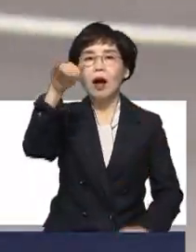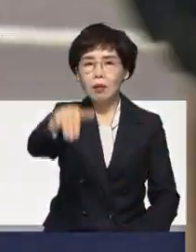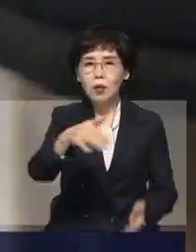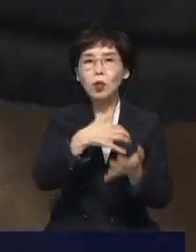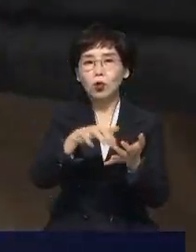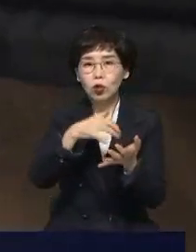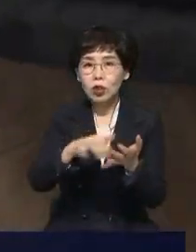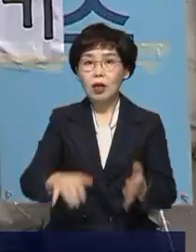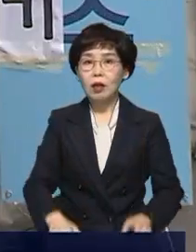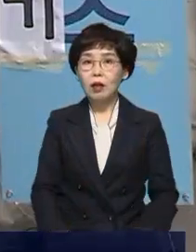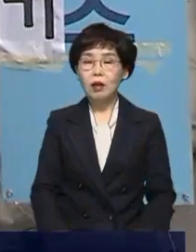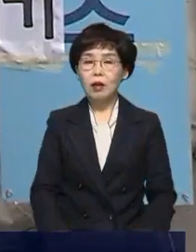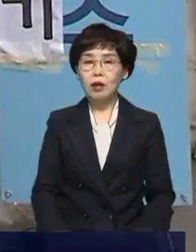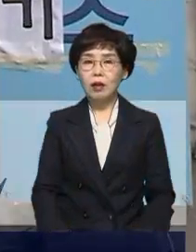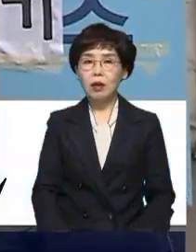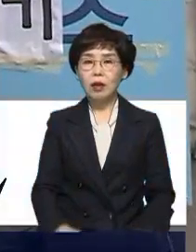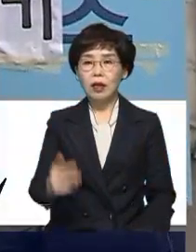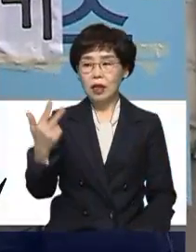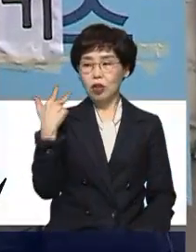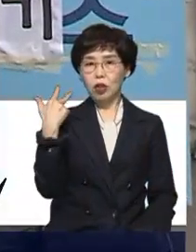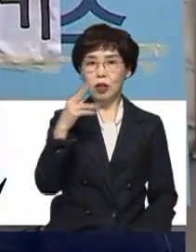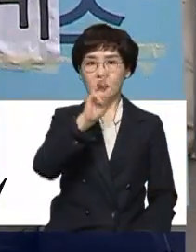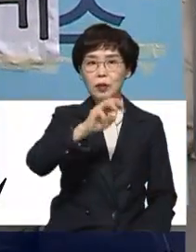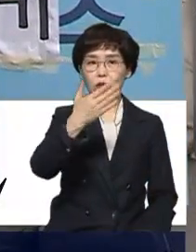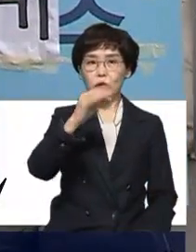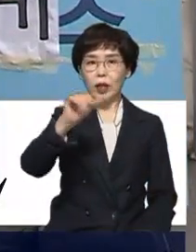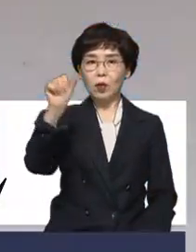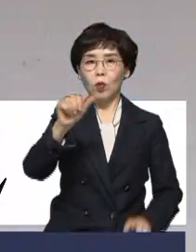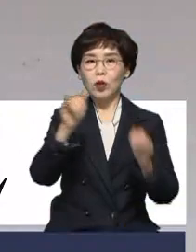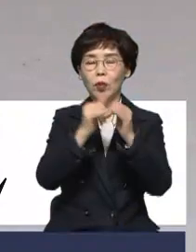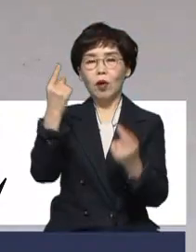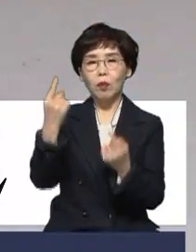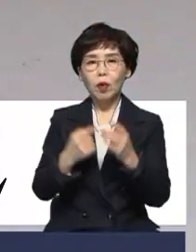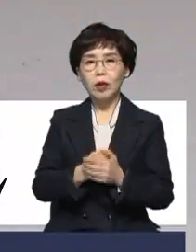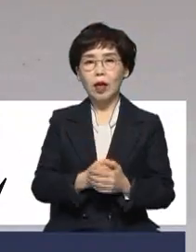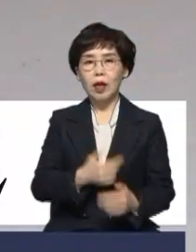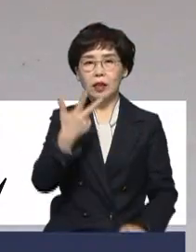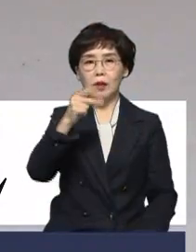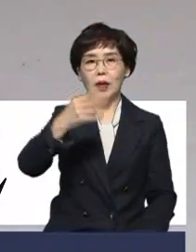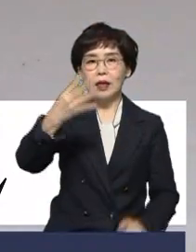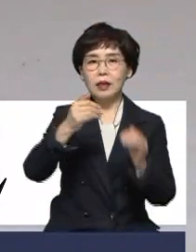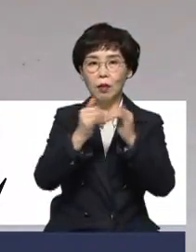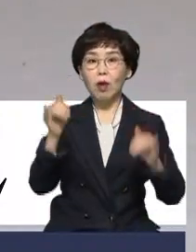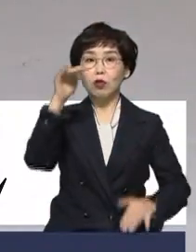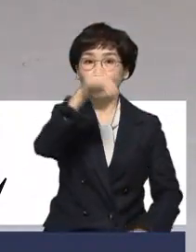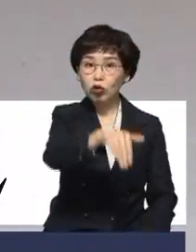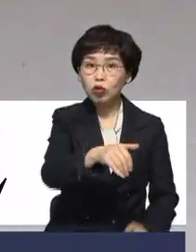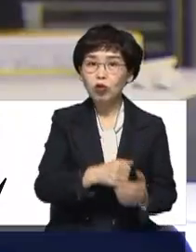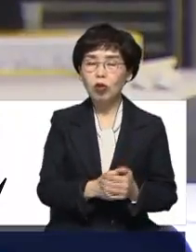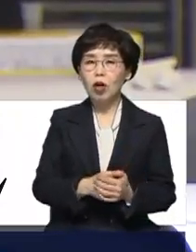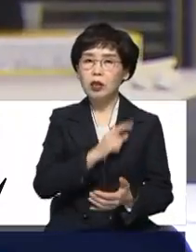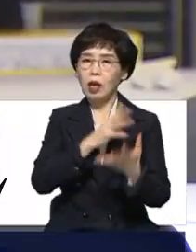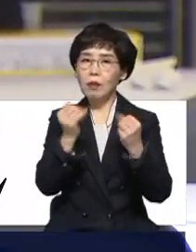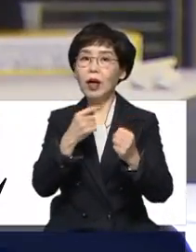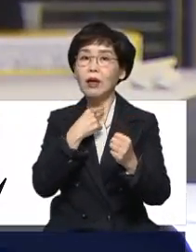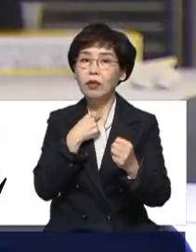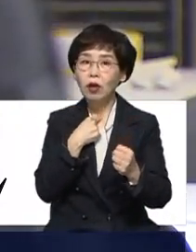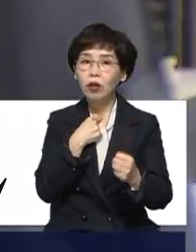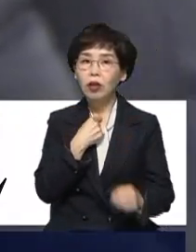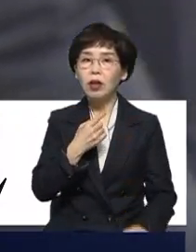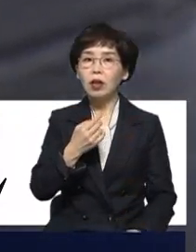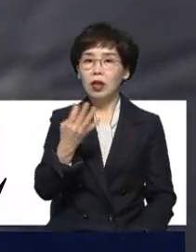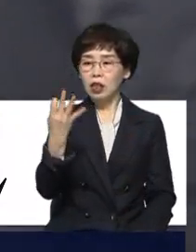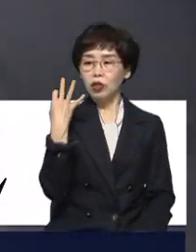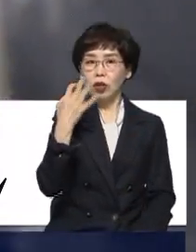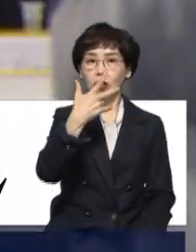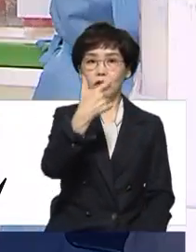감소한 숫자입니다. 일주일 전에 39만 5천여 명보다는 7만 4천 명 적고 최다 확진자를 기록한 2주